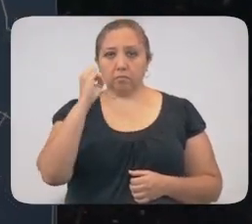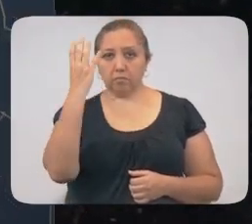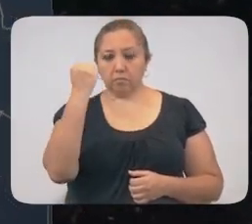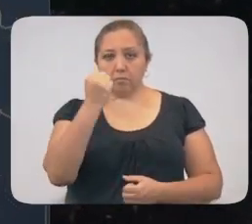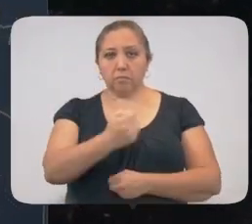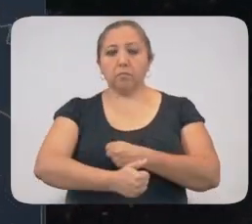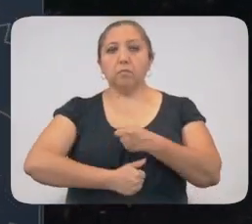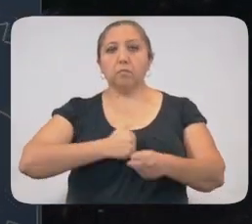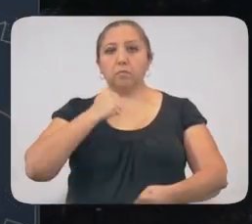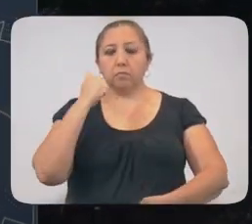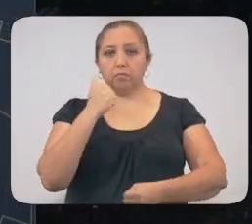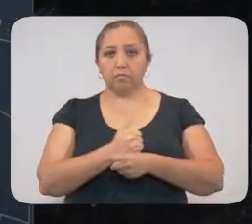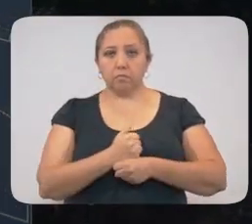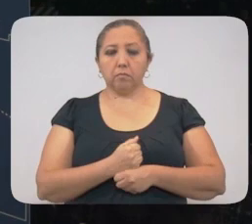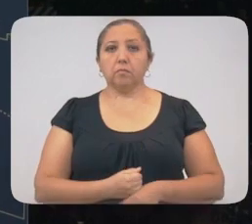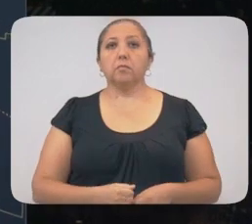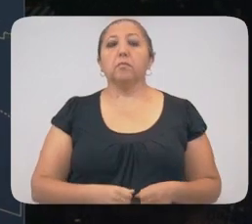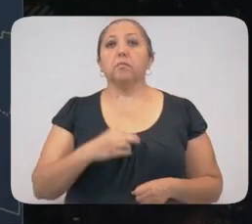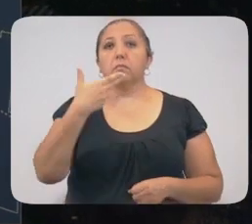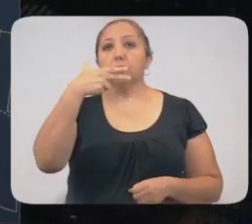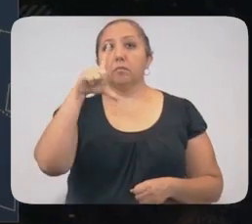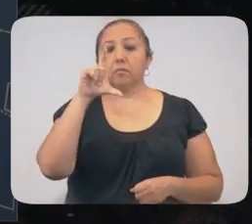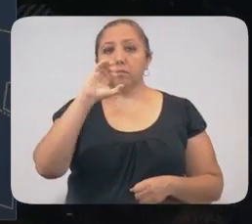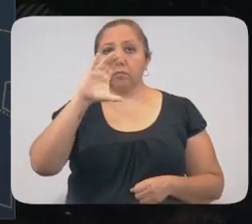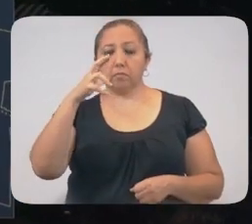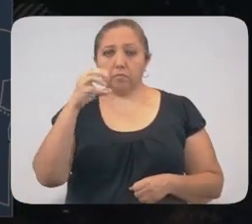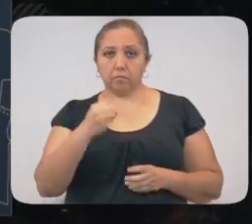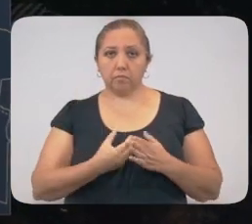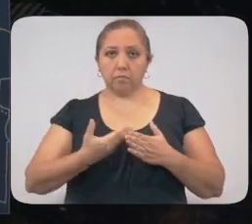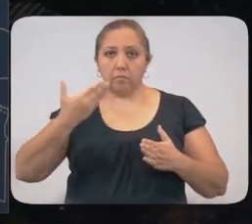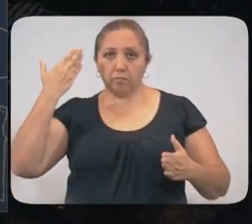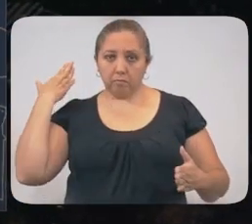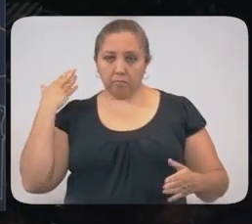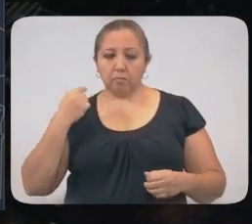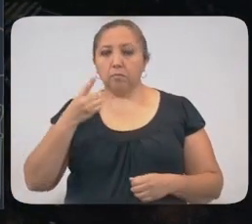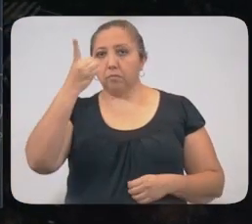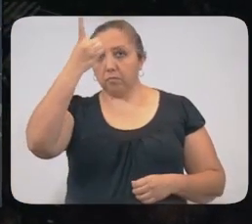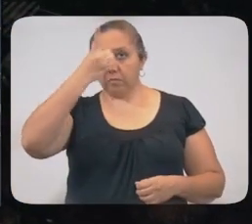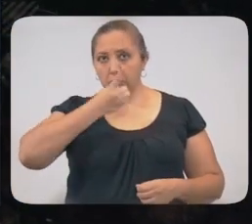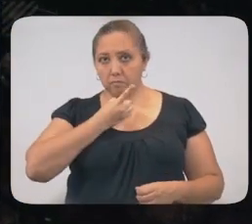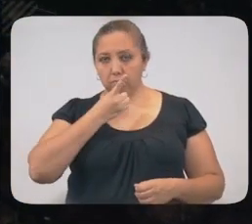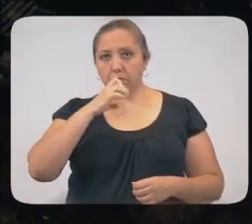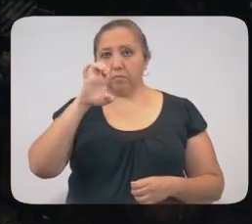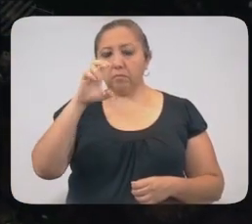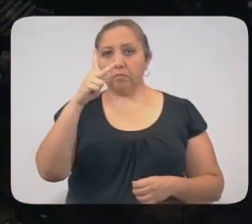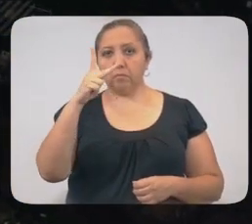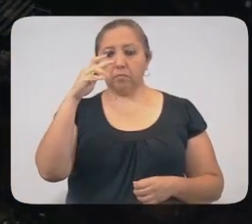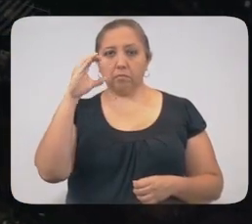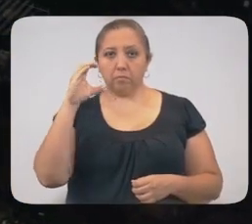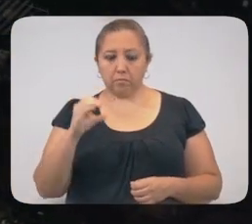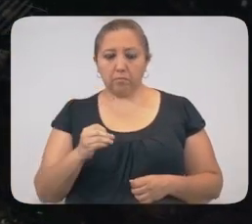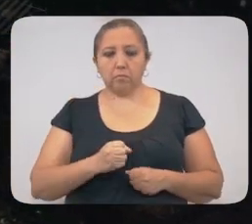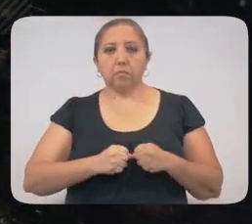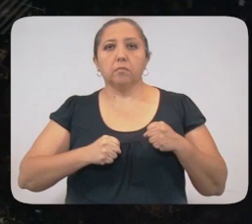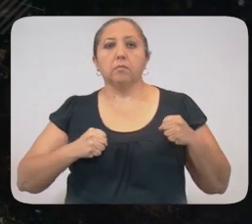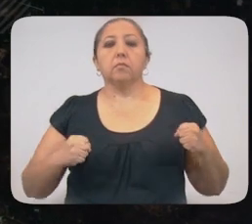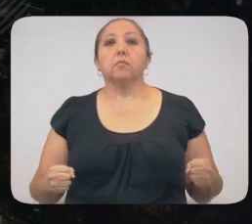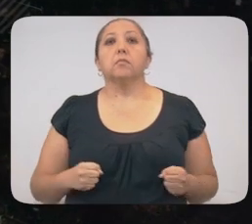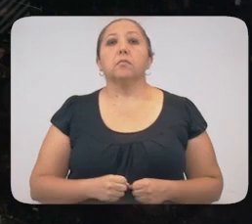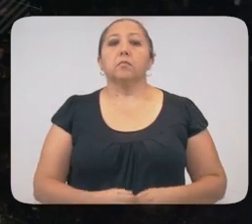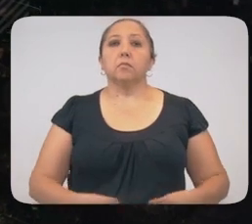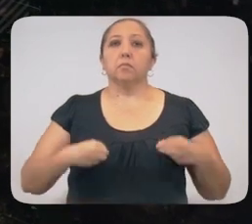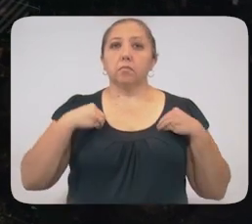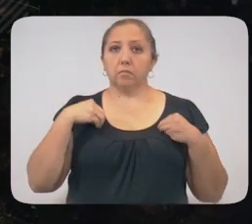yanti diabetes yete talamil tu presión. Kahakablakach yetel masho yanti gnaloma tu chikpa le kohanil tiobo. Juntul kolel,